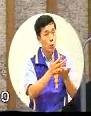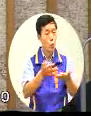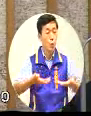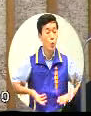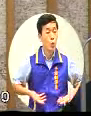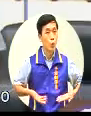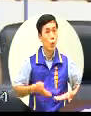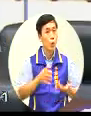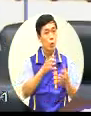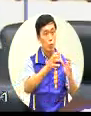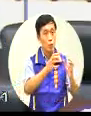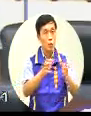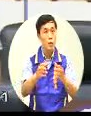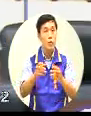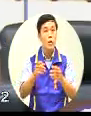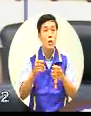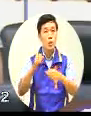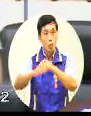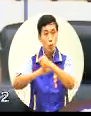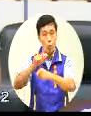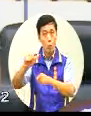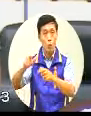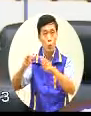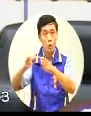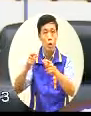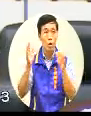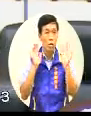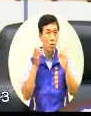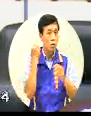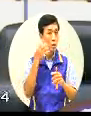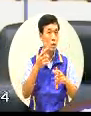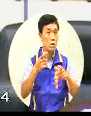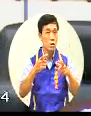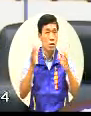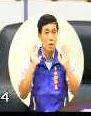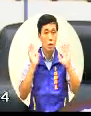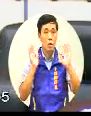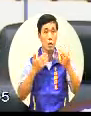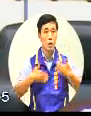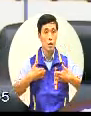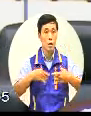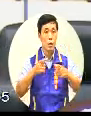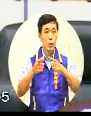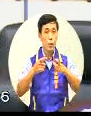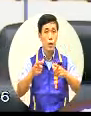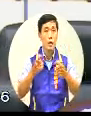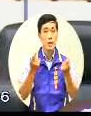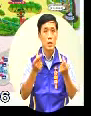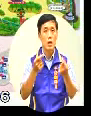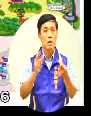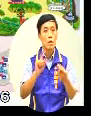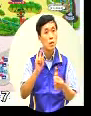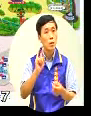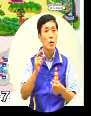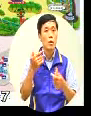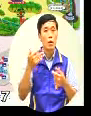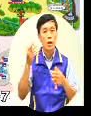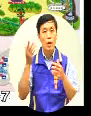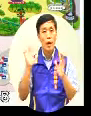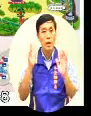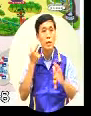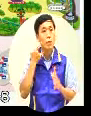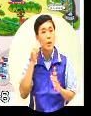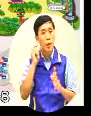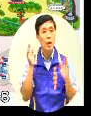物园哦，跟这个儿童新乐园，啊，其实都是亲子活动啊。那如果以后将来如果啊